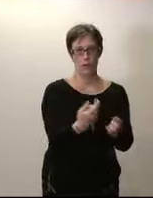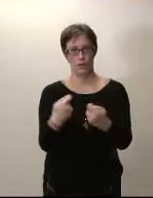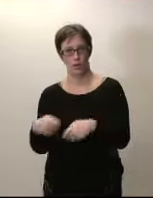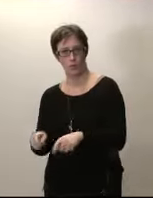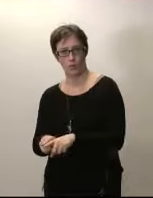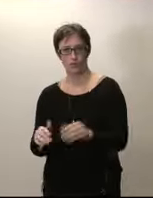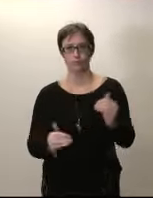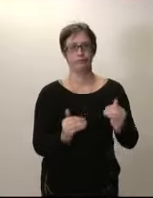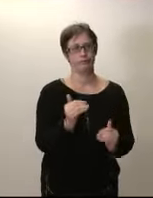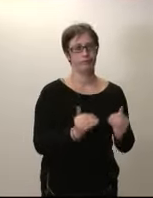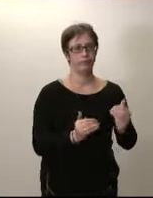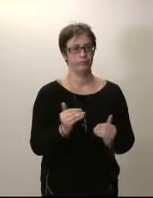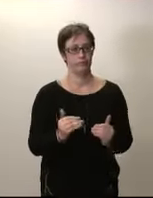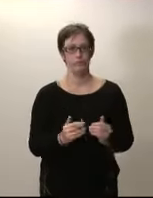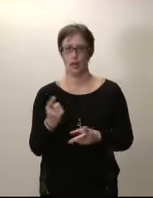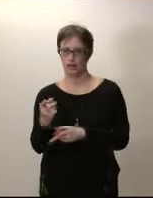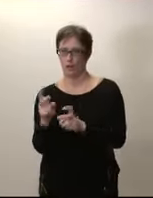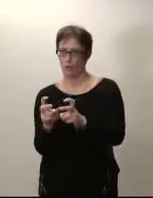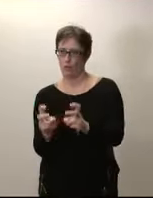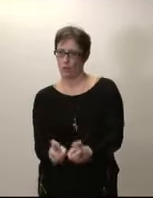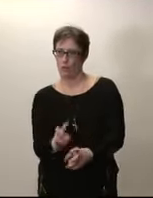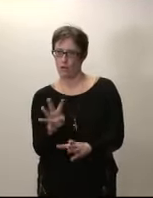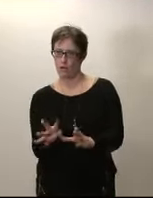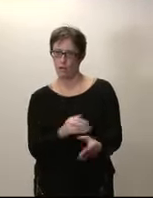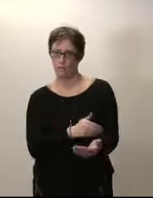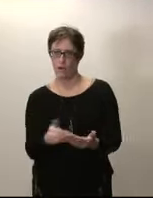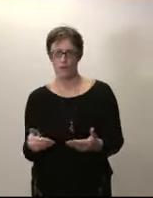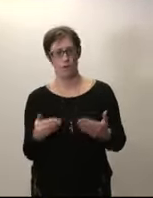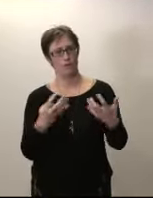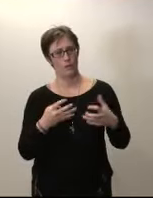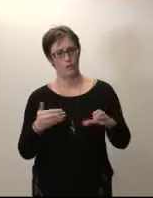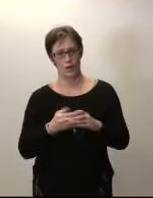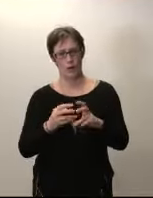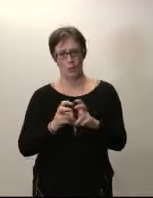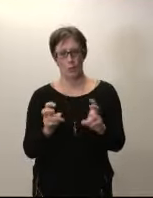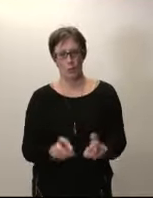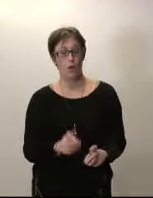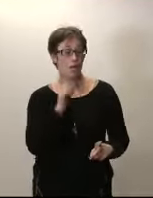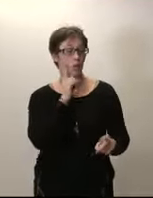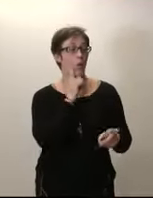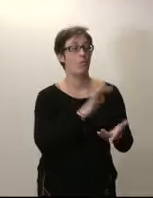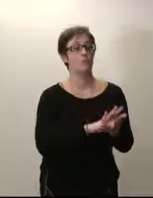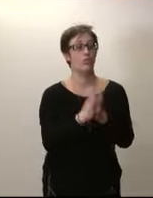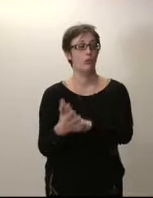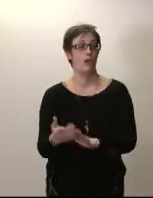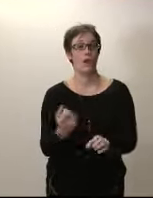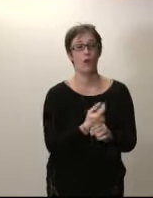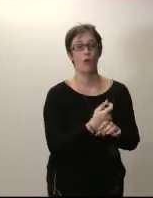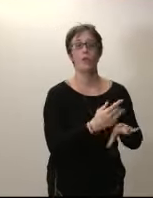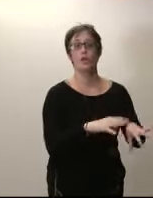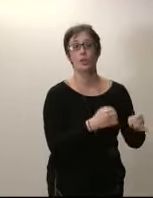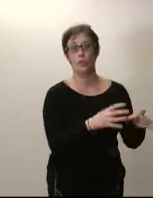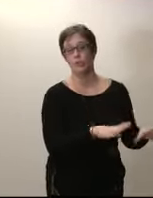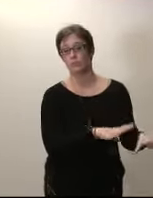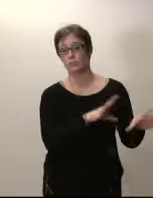ça faisait un peu moins que 4,9 millions. Et on avait un petit excédent. Donc du fait du transfert de la compétence déchets, la ville de Thionville va